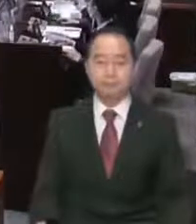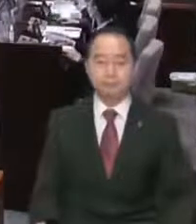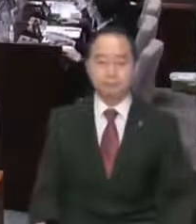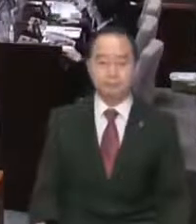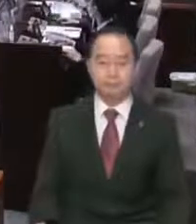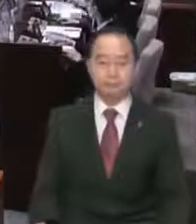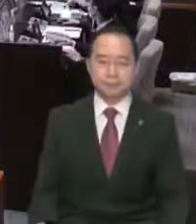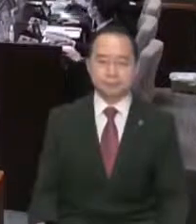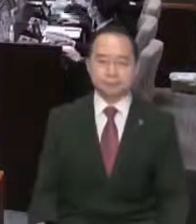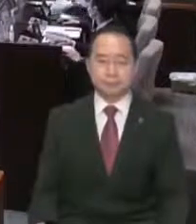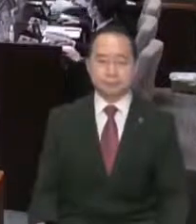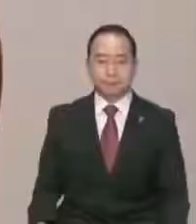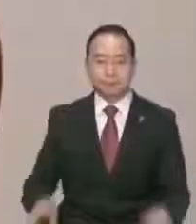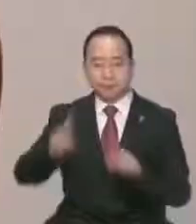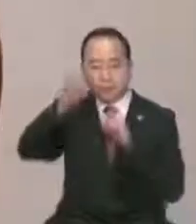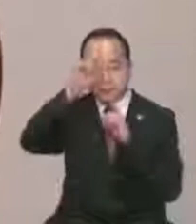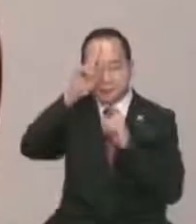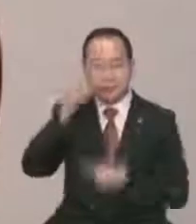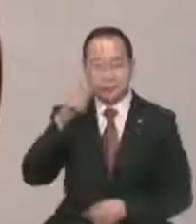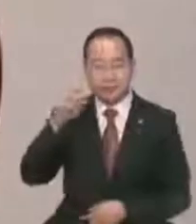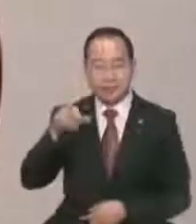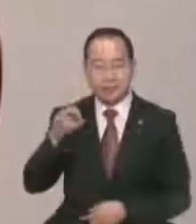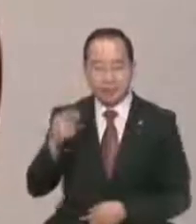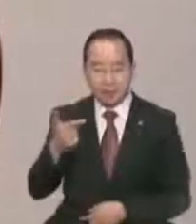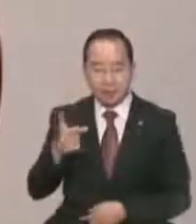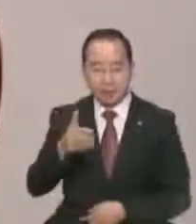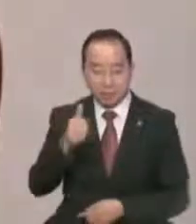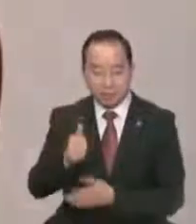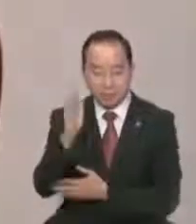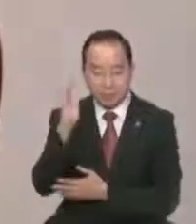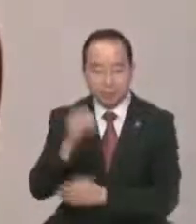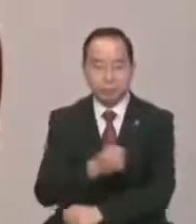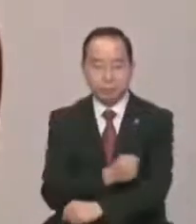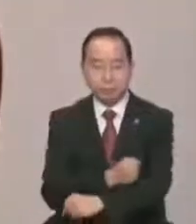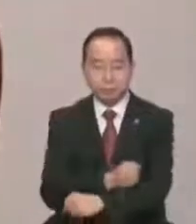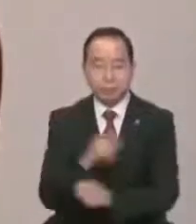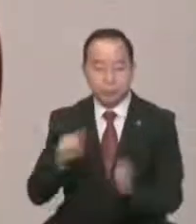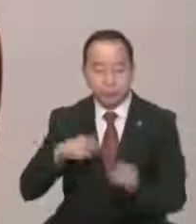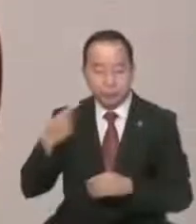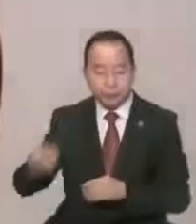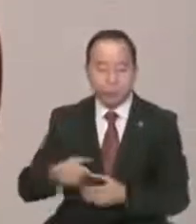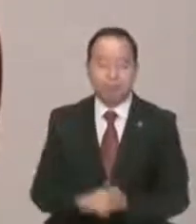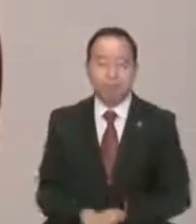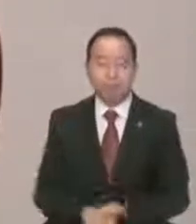예, 이낙연 대표 수고하셨습니다. 다음은 의사일정 제2항